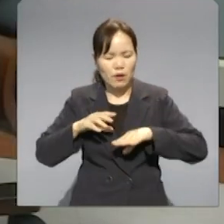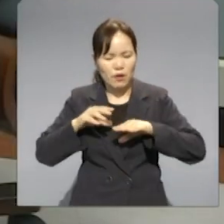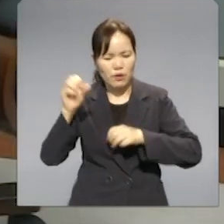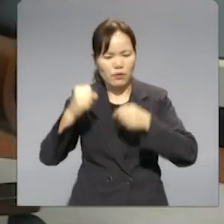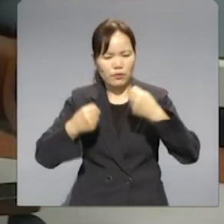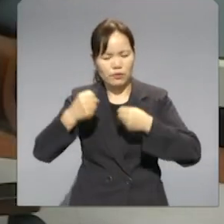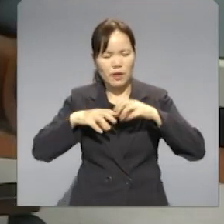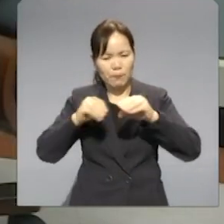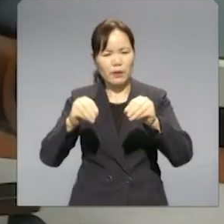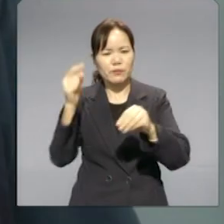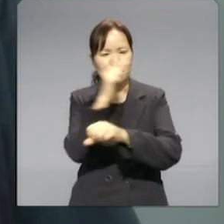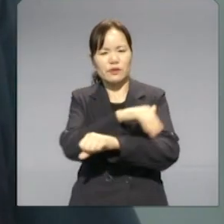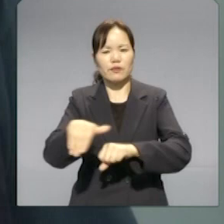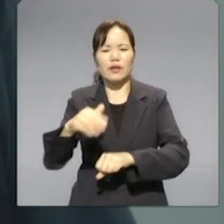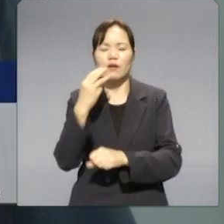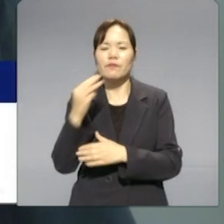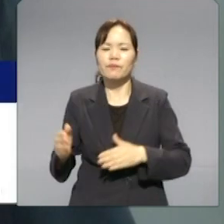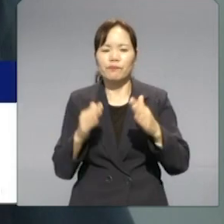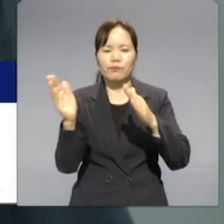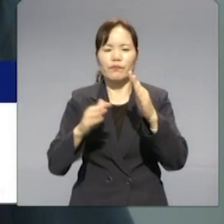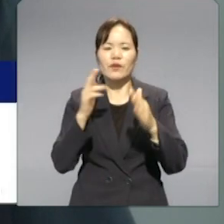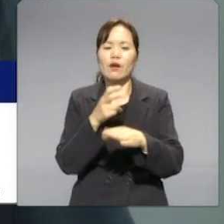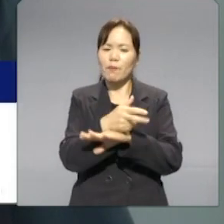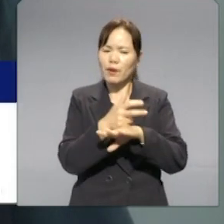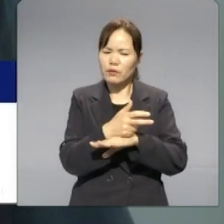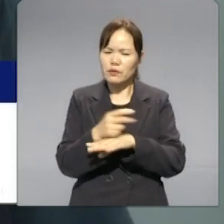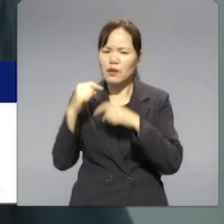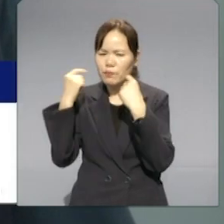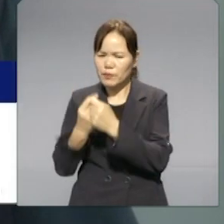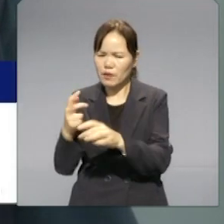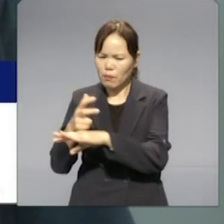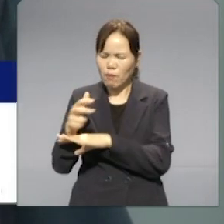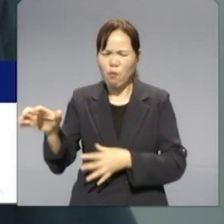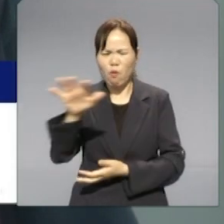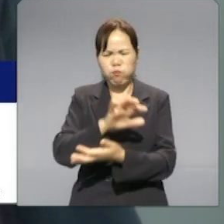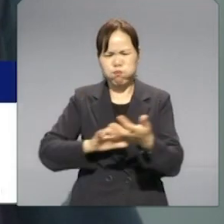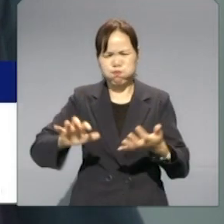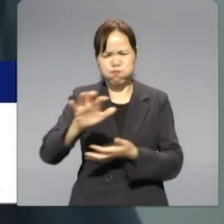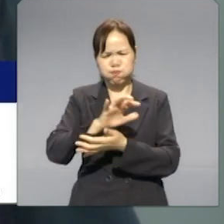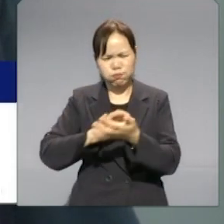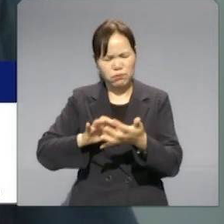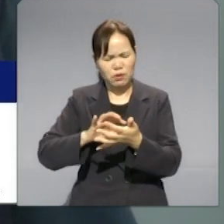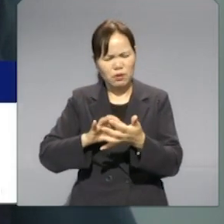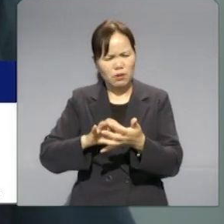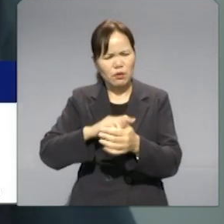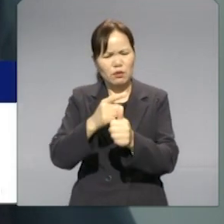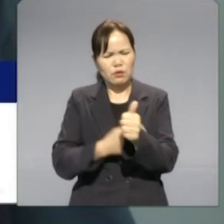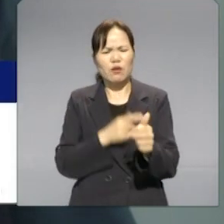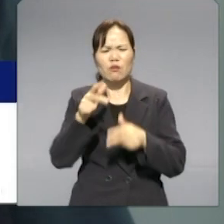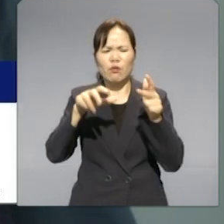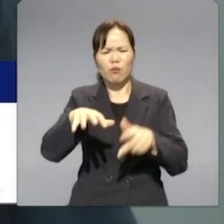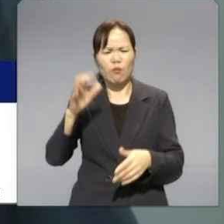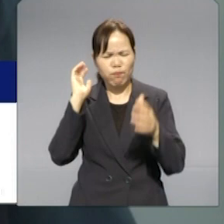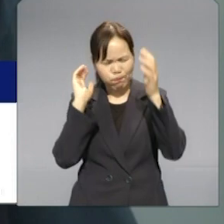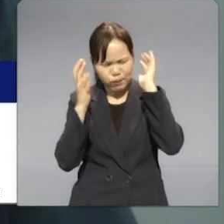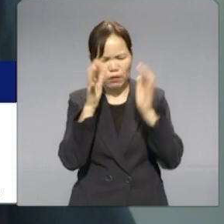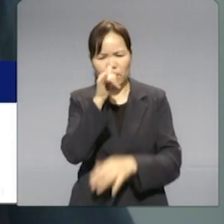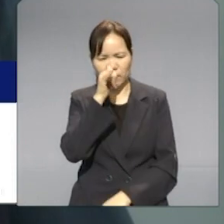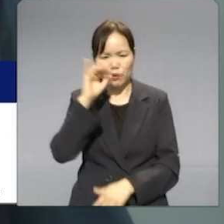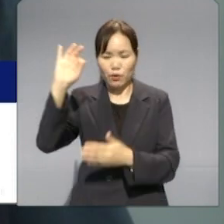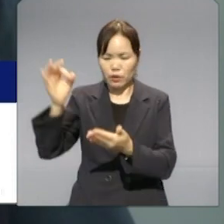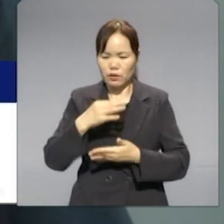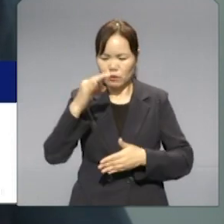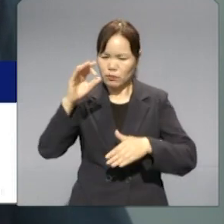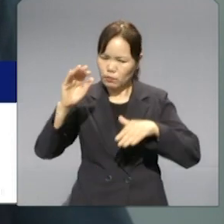계획입니다 경기도는 이제 공공 버스하고 민영제 버스가 혼재돼 있다 보니까 사업장에서 굉장히 혼란이 오고 이제 임금